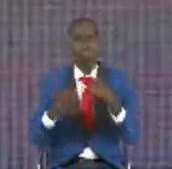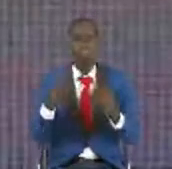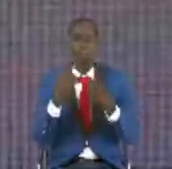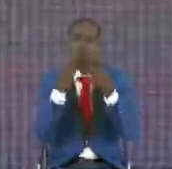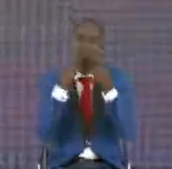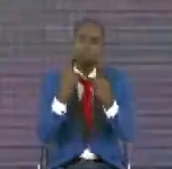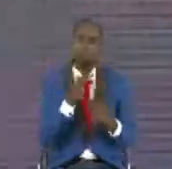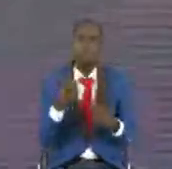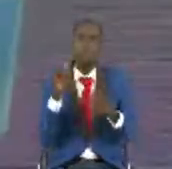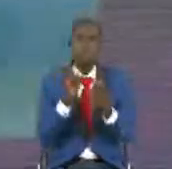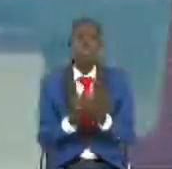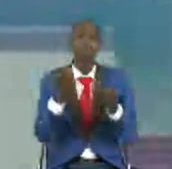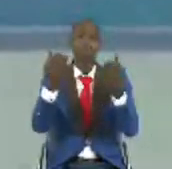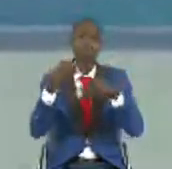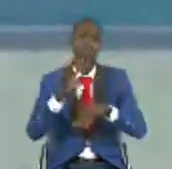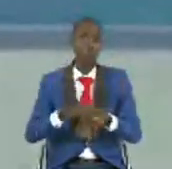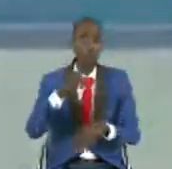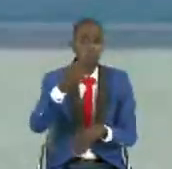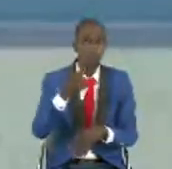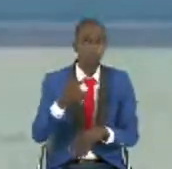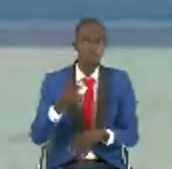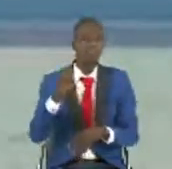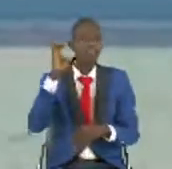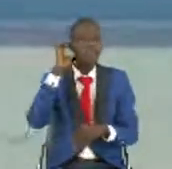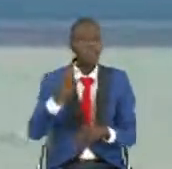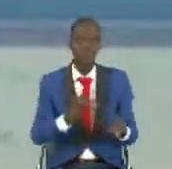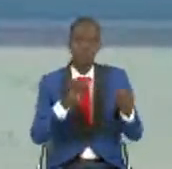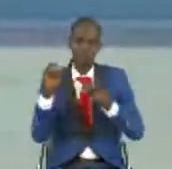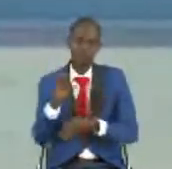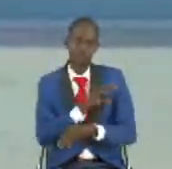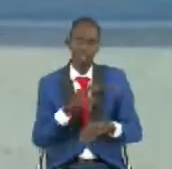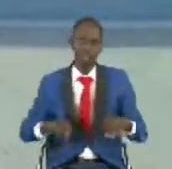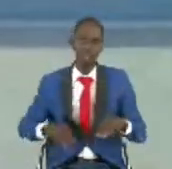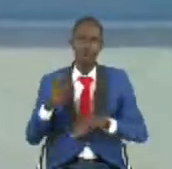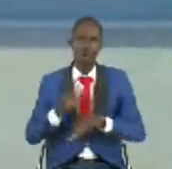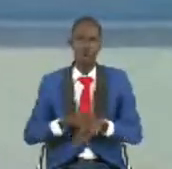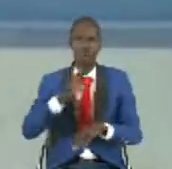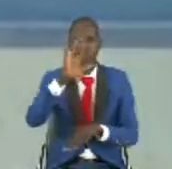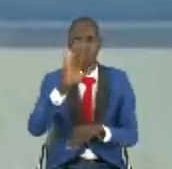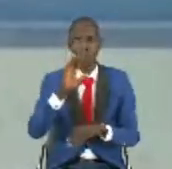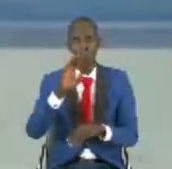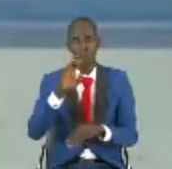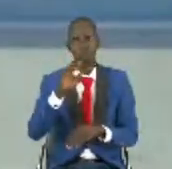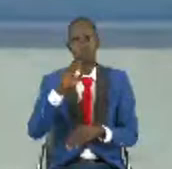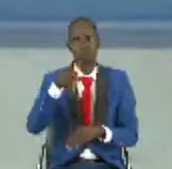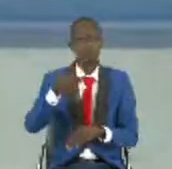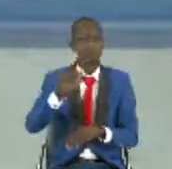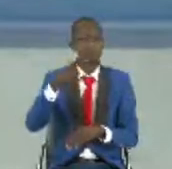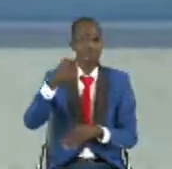l'ont fouetté. C'est toi qui devais subir cela. Christ a pris ça à ta